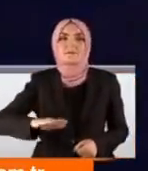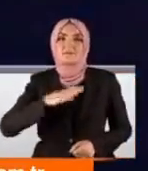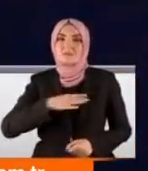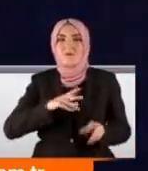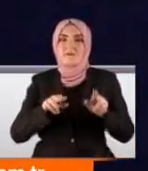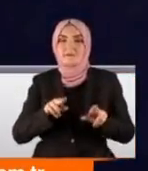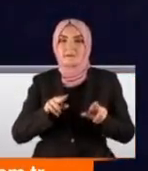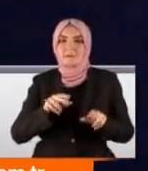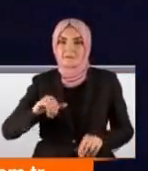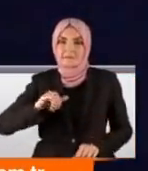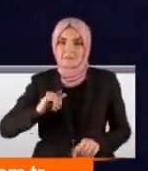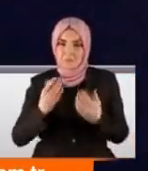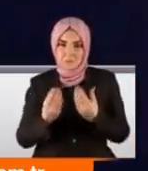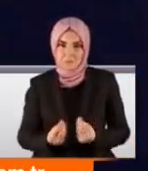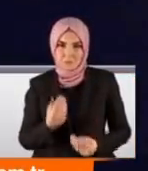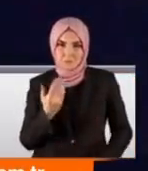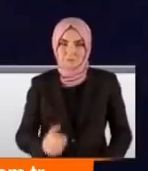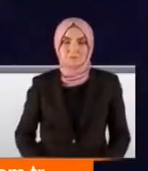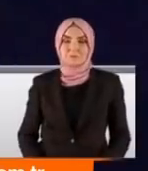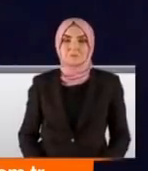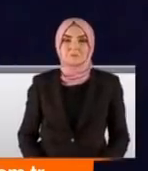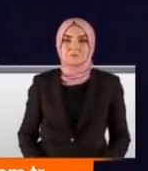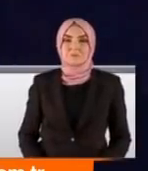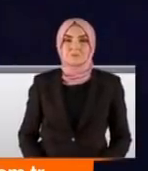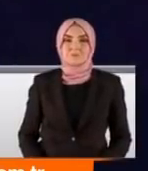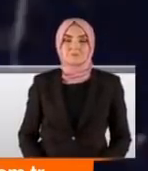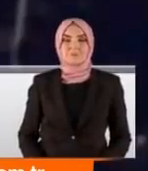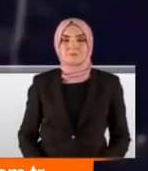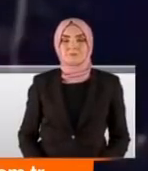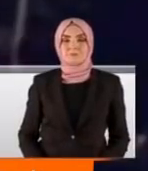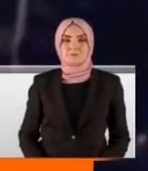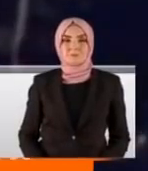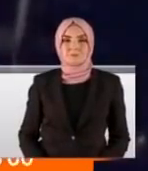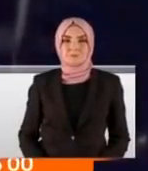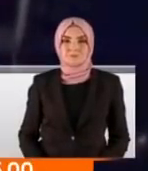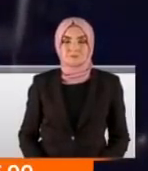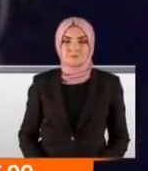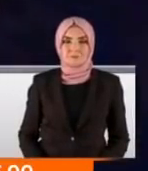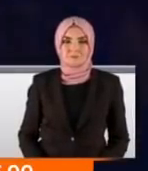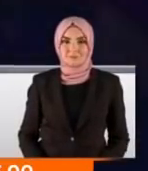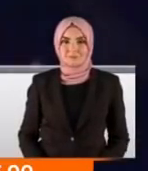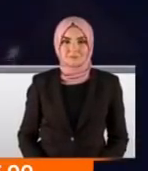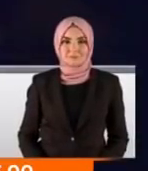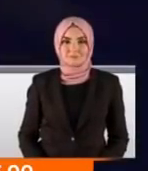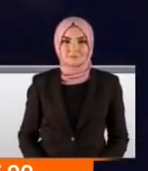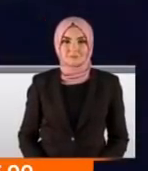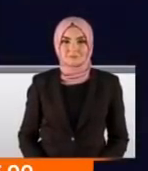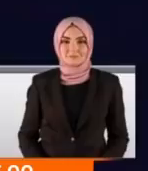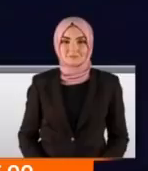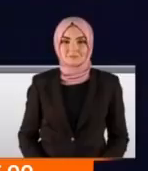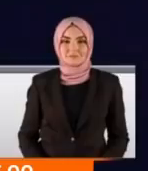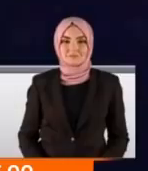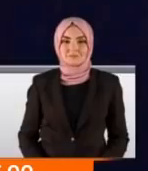bir değnekçi yanımıza yaklaşmaya başladı. Hoş bulduk, iyi akşamlar. Ücret mi var? İspark mı?